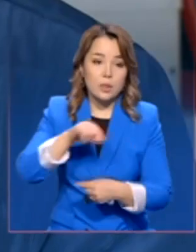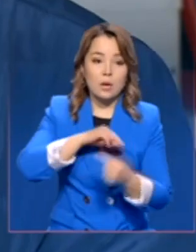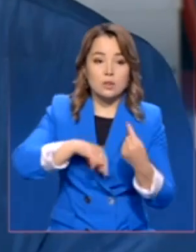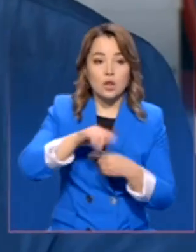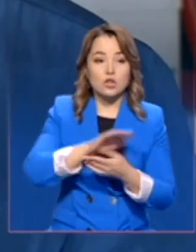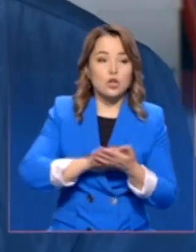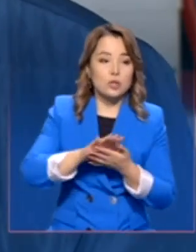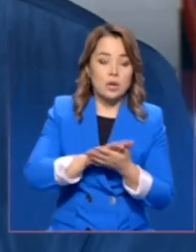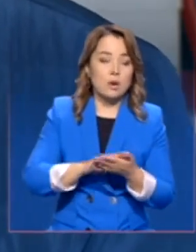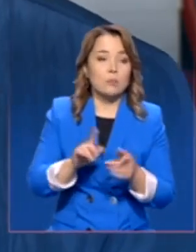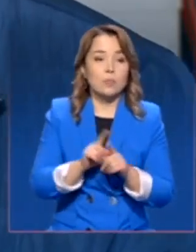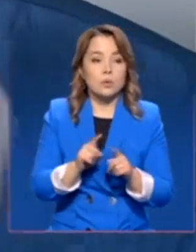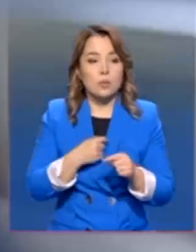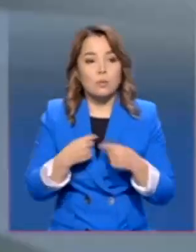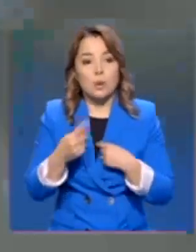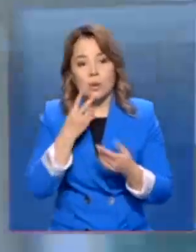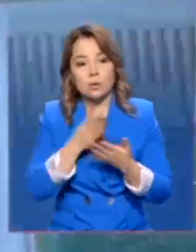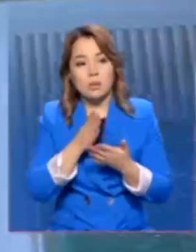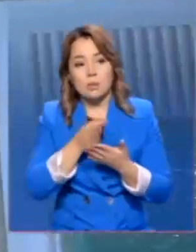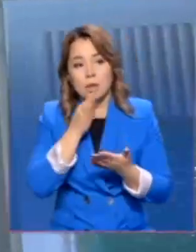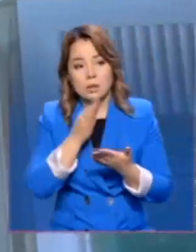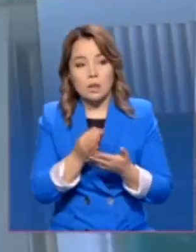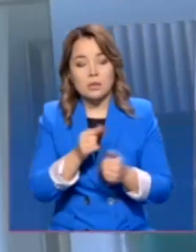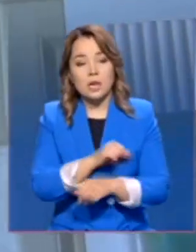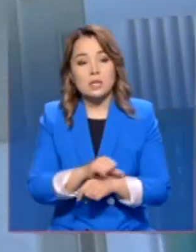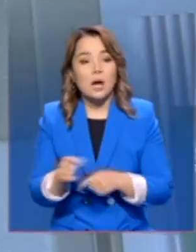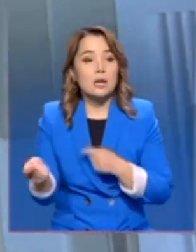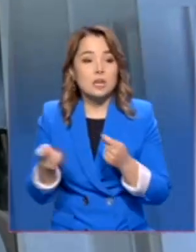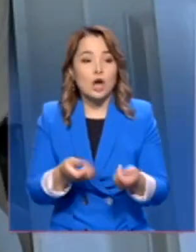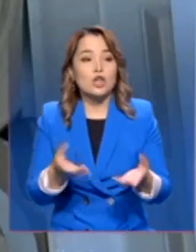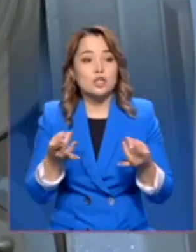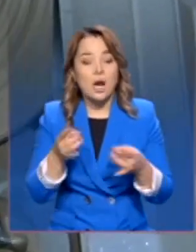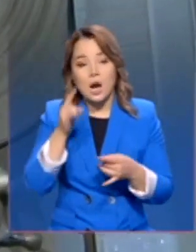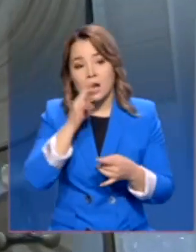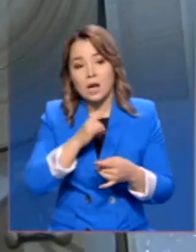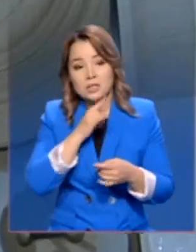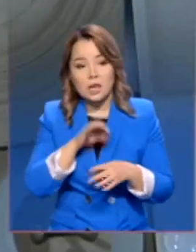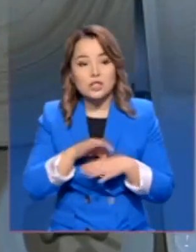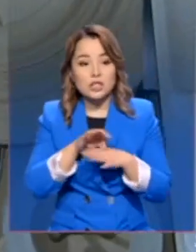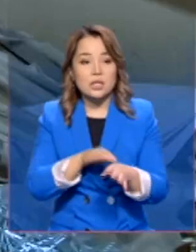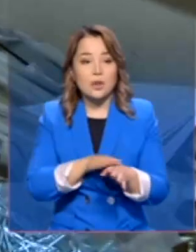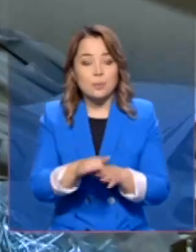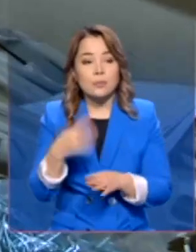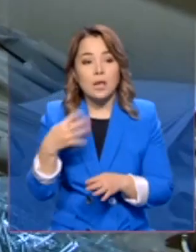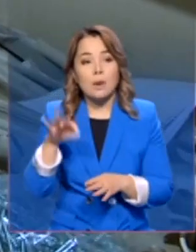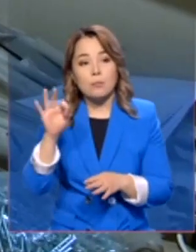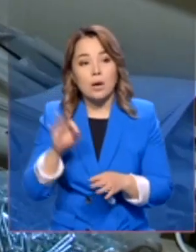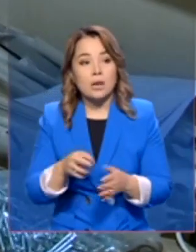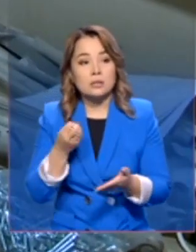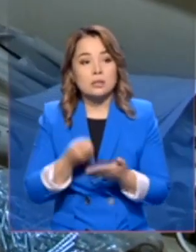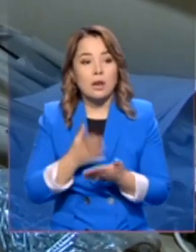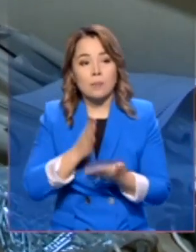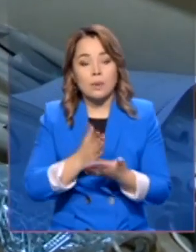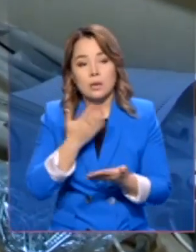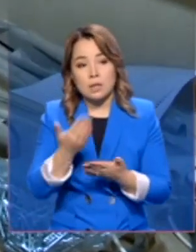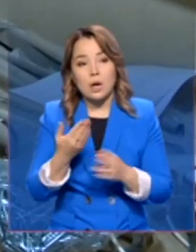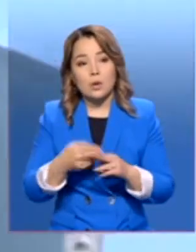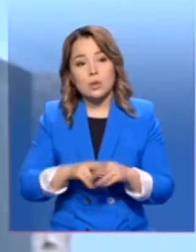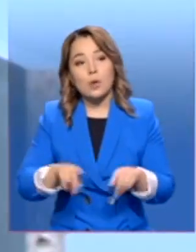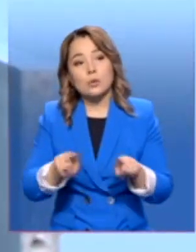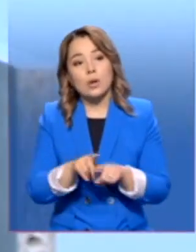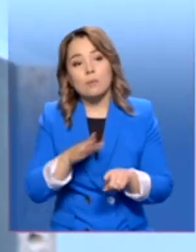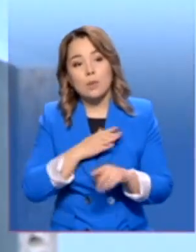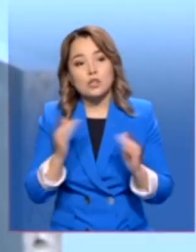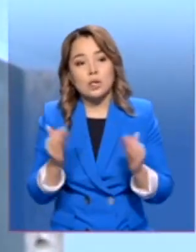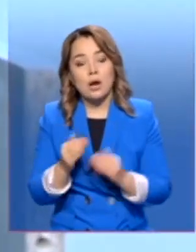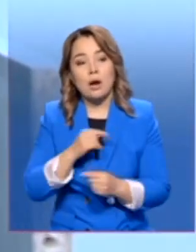де ешкім бұл шаруаға баспай отыр. Сырттан келетін шикізат Қазақстанға жеткенше 40%-ға қымбаттайды. Бұл біз сияқты